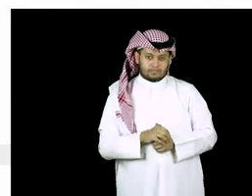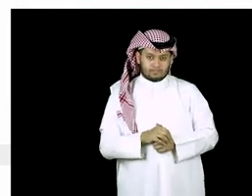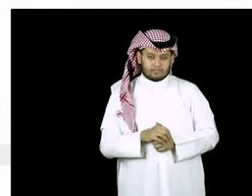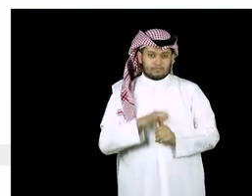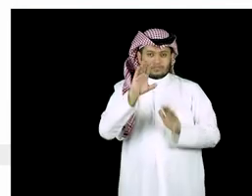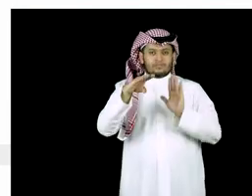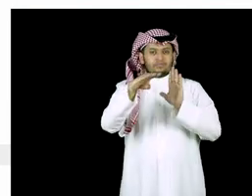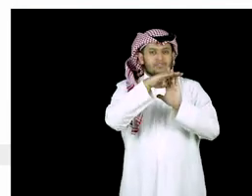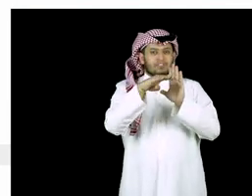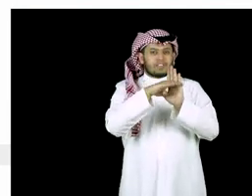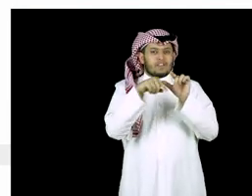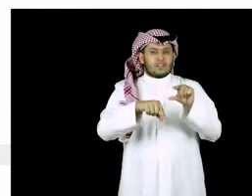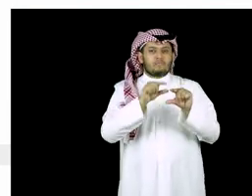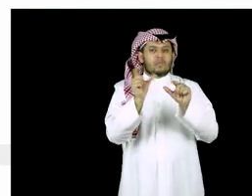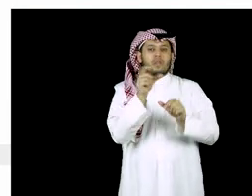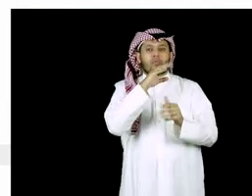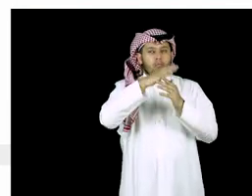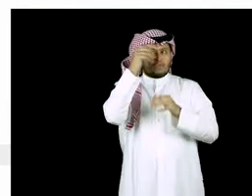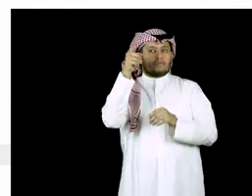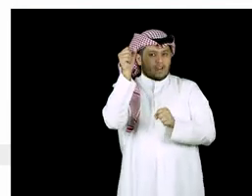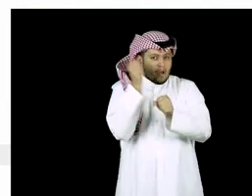تطبيقات الشورى في العهد النبوي: